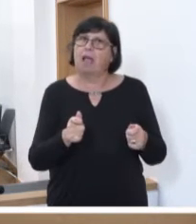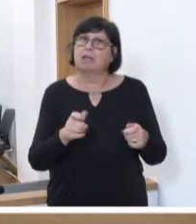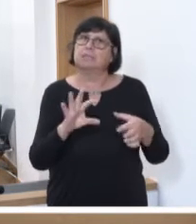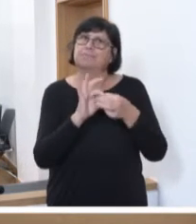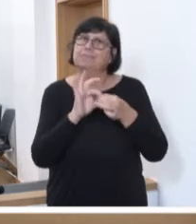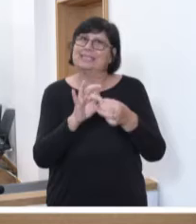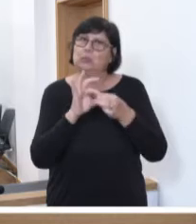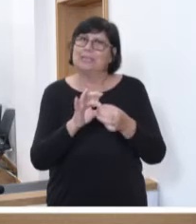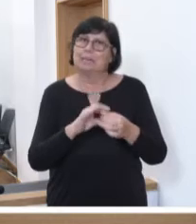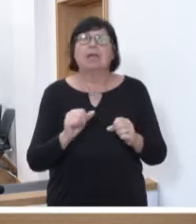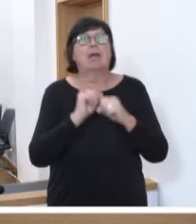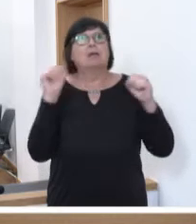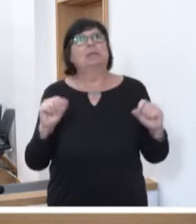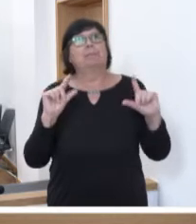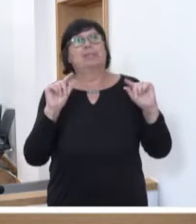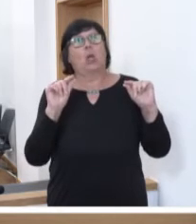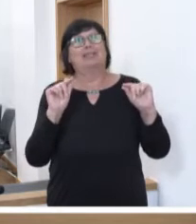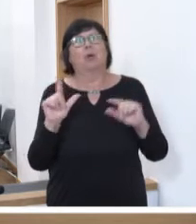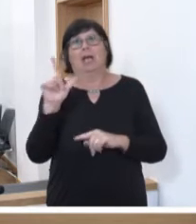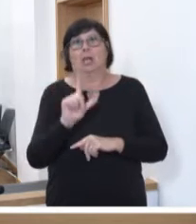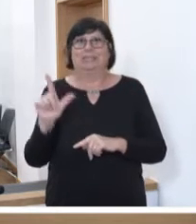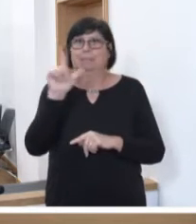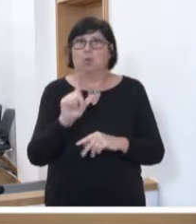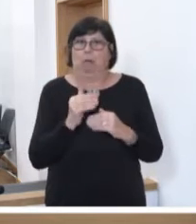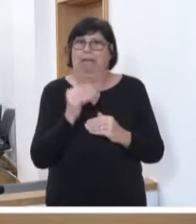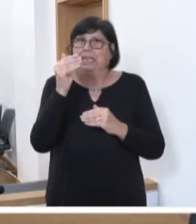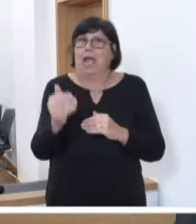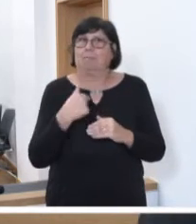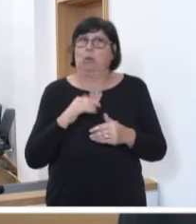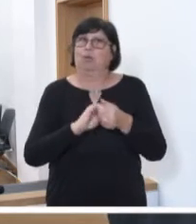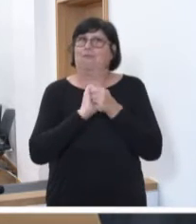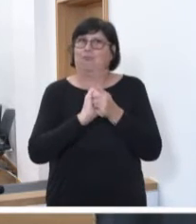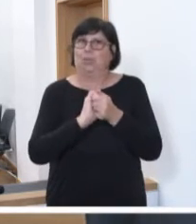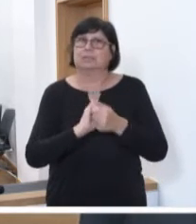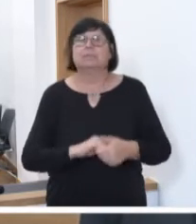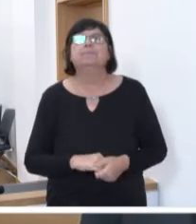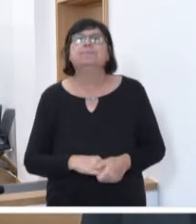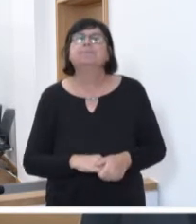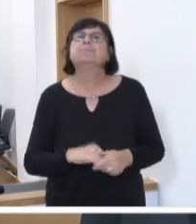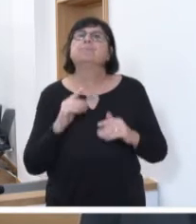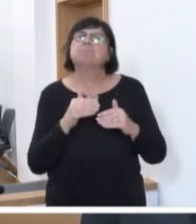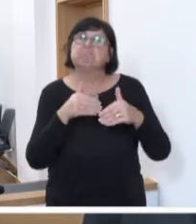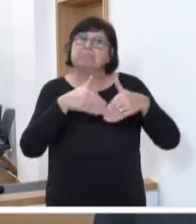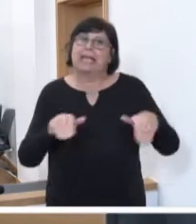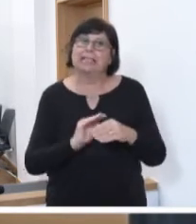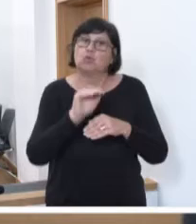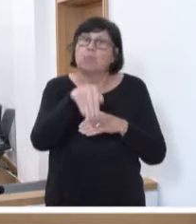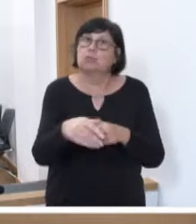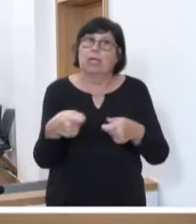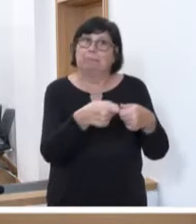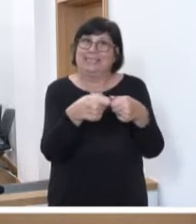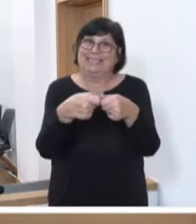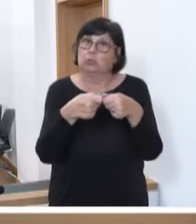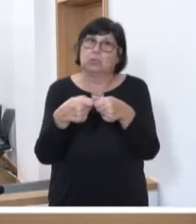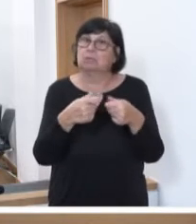große Bedeutung des Großherzogtums Luxemburg als unser Nachbar und Freund im Nordwesten unseres Landes. Die grenzüberschreitenden Beziehungen sind, so